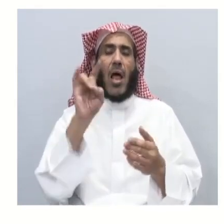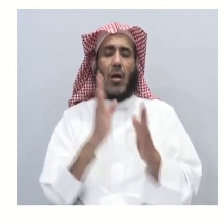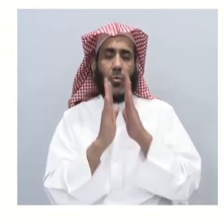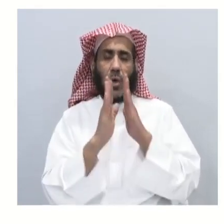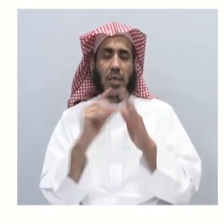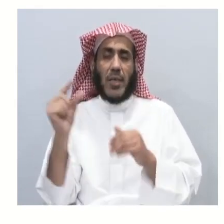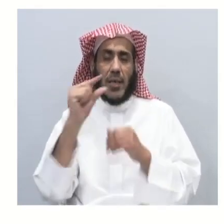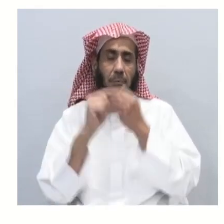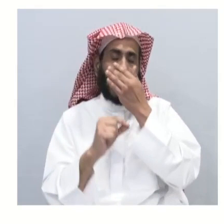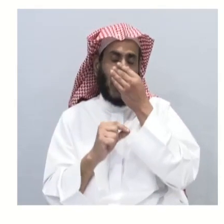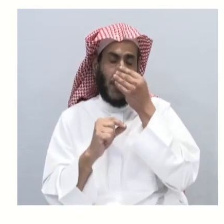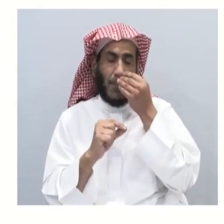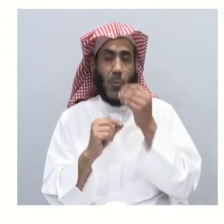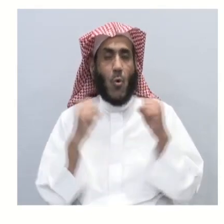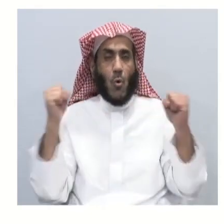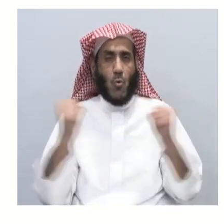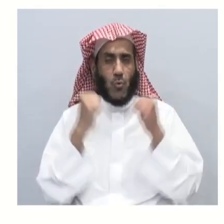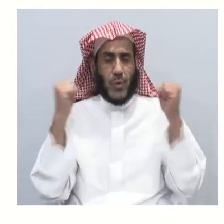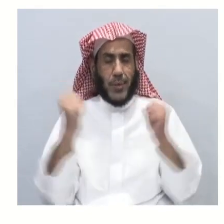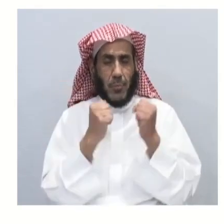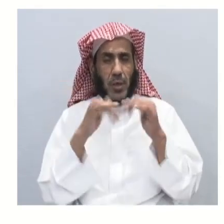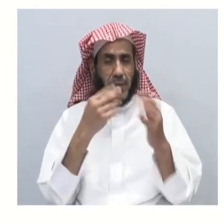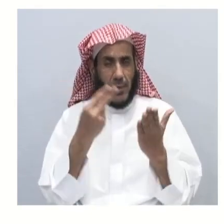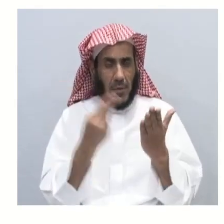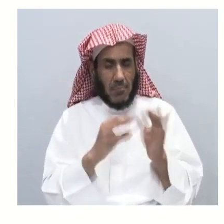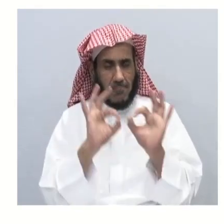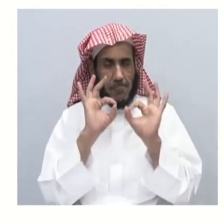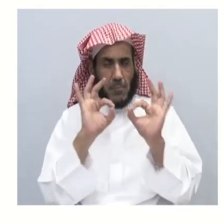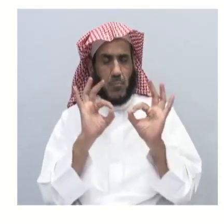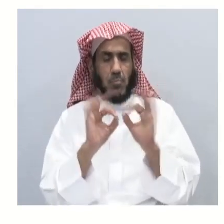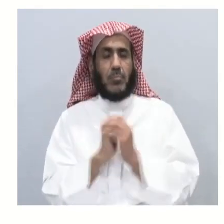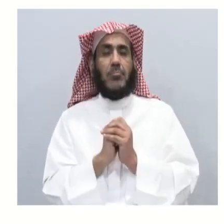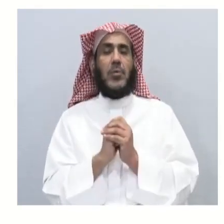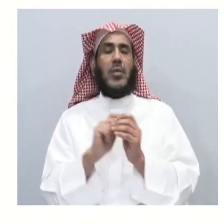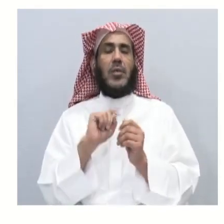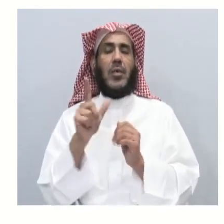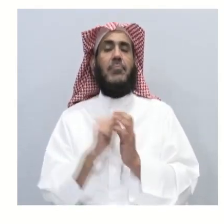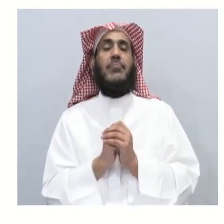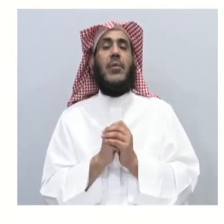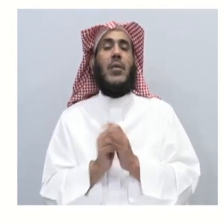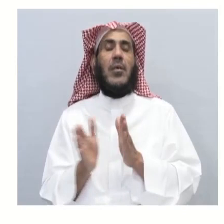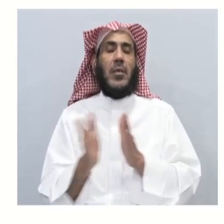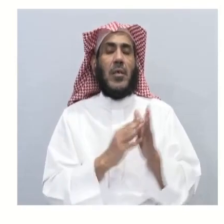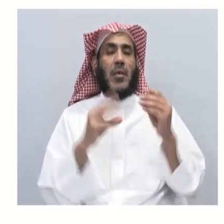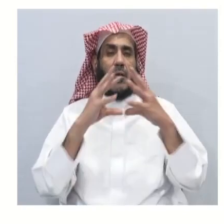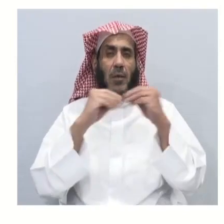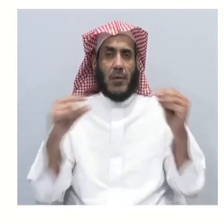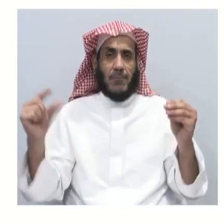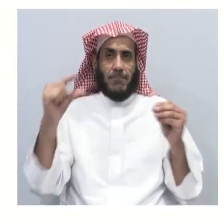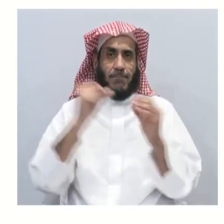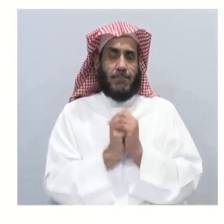هذه الكلمات ونتدرب على طريقة كتابتها بشكل صحيح. الآن نحلل هذه